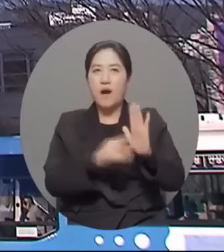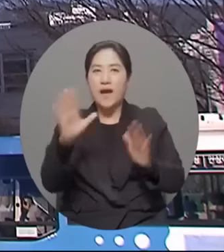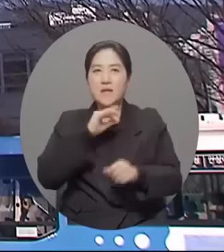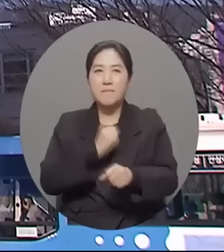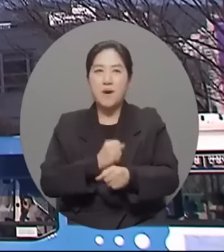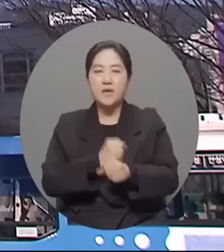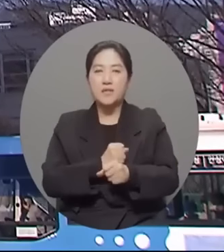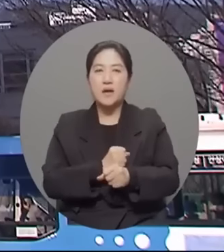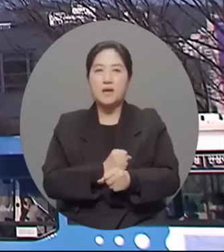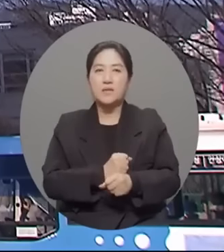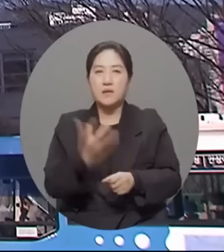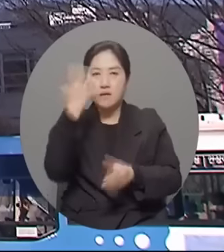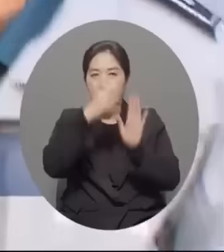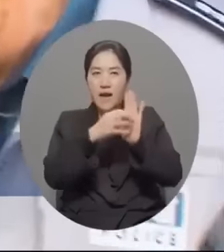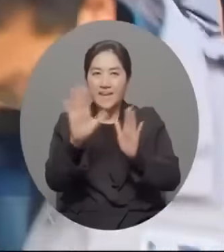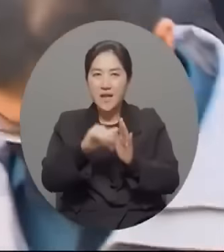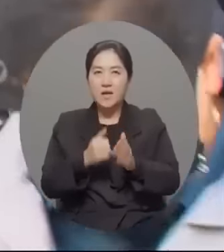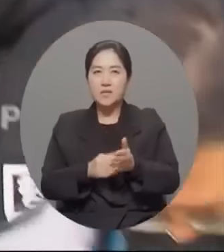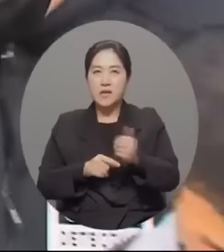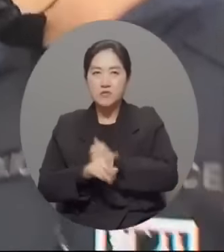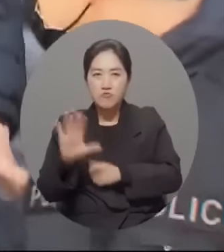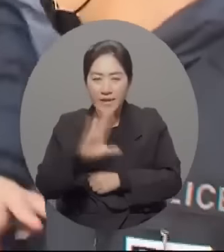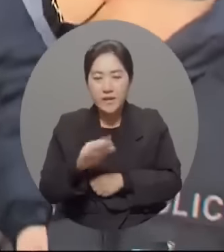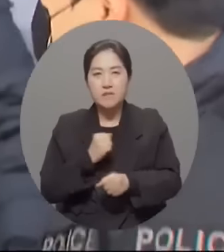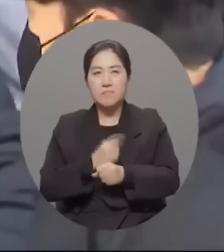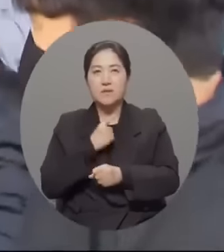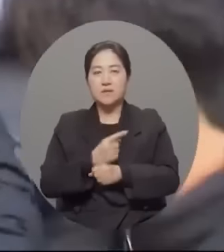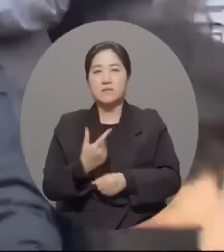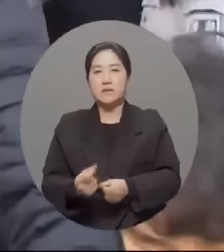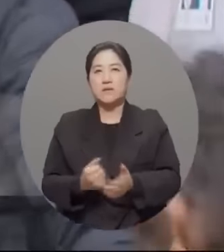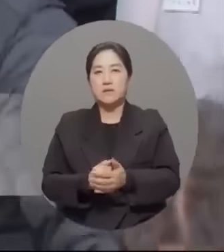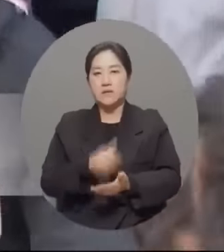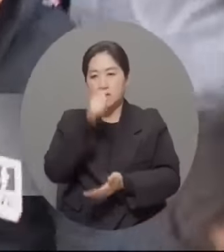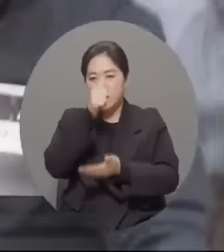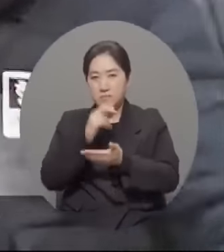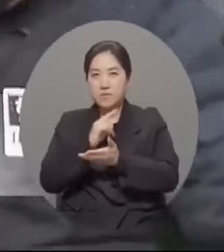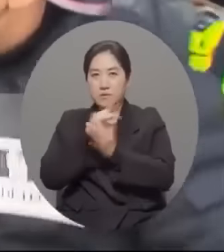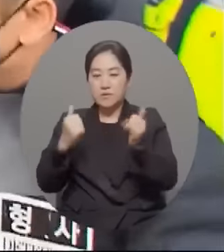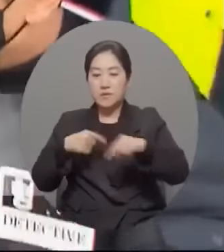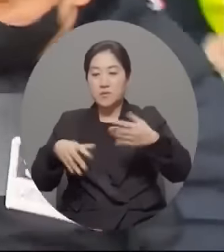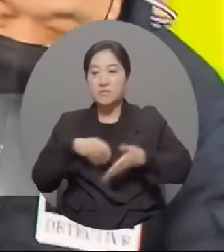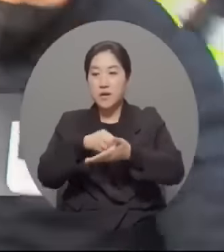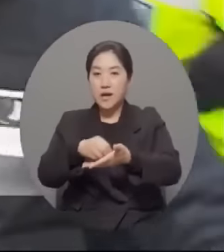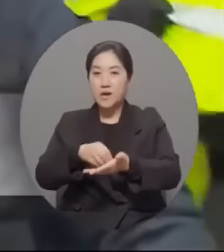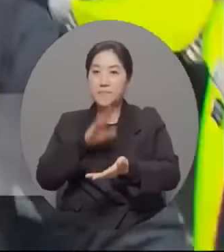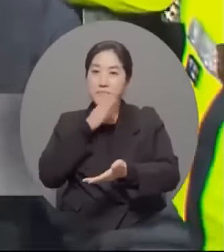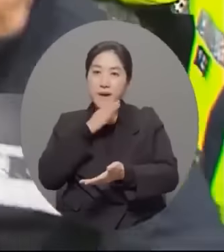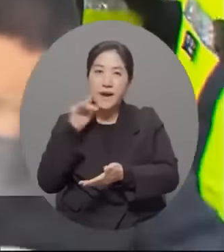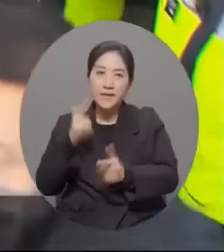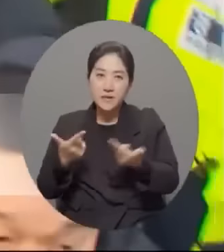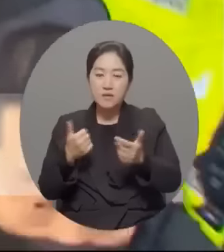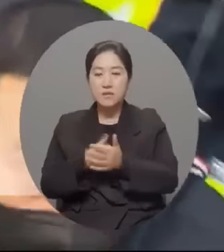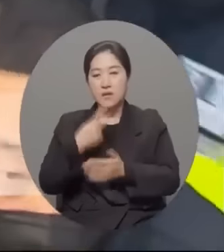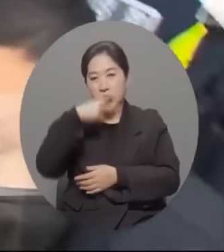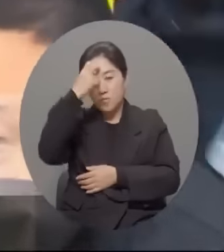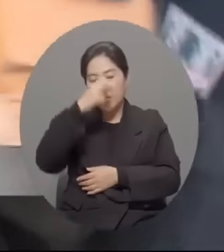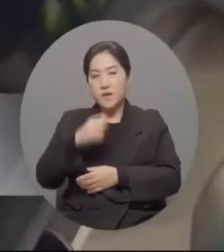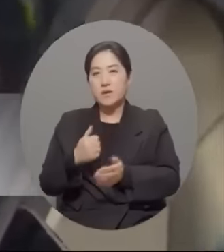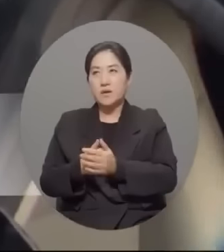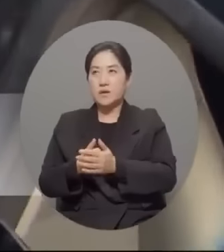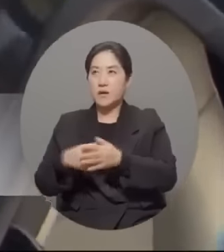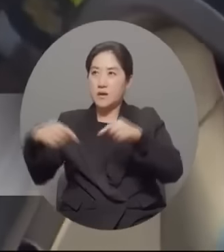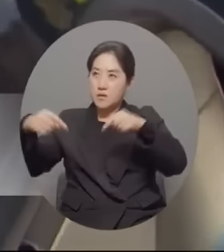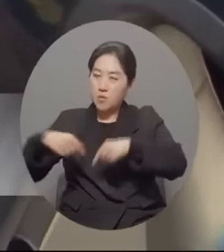비공개 사유도 비공개다. 이렇게 다. 앞서 경찰은 피의자의 정당 가입 여부에 대해서도 처음엔 검찰과 공개 여부를